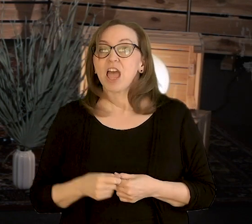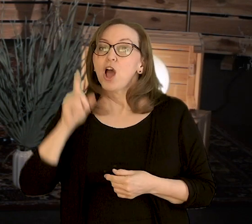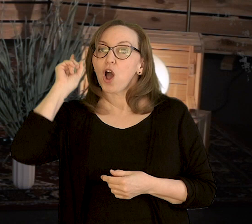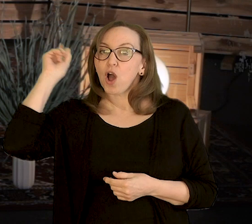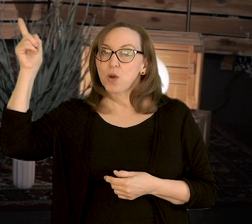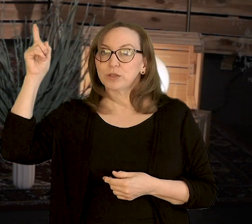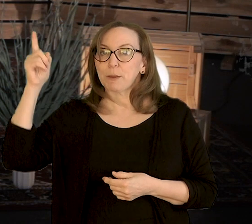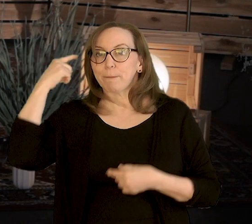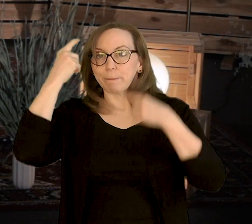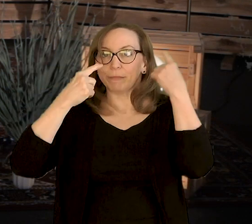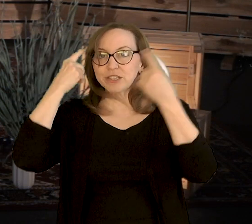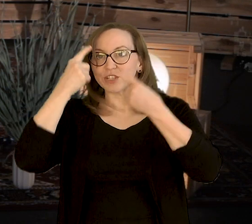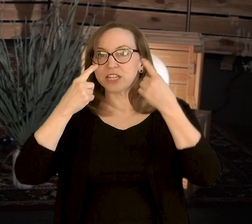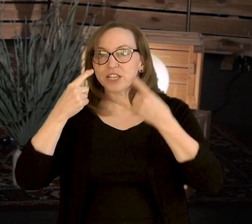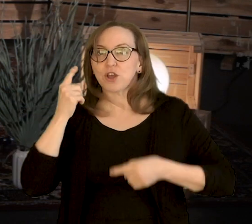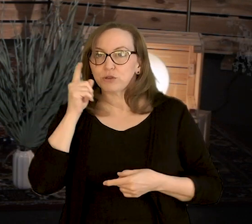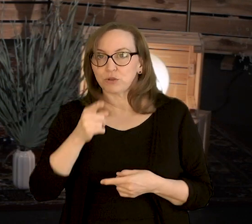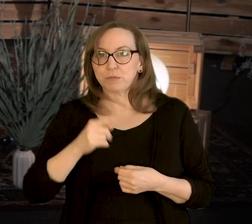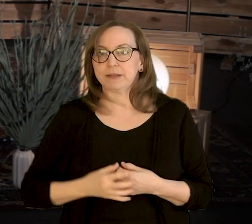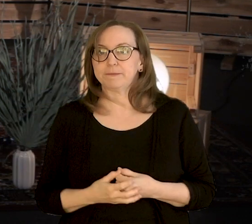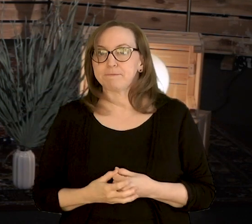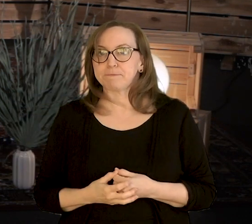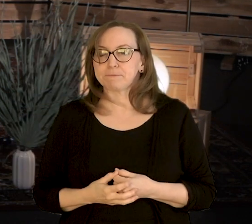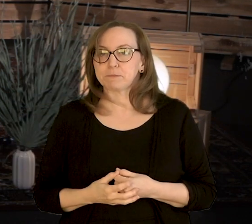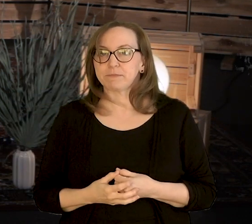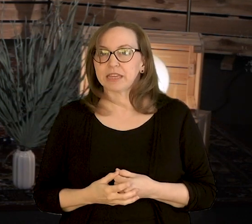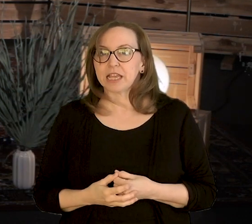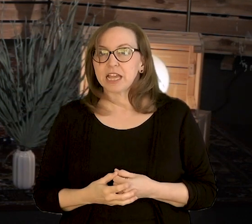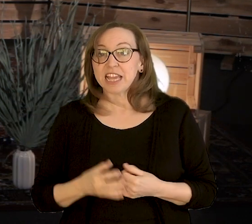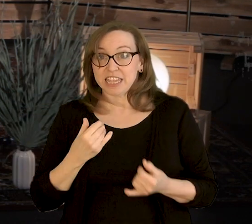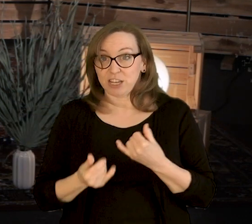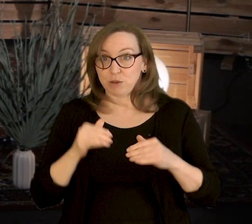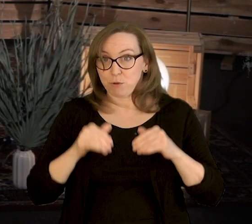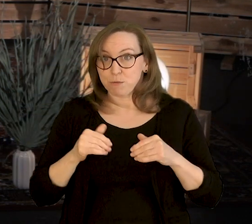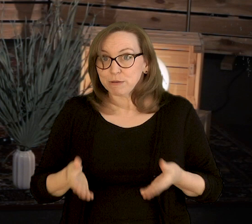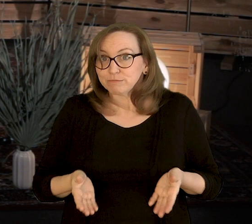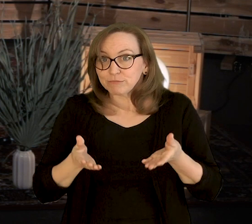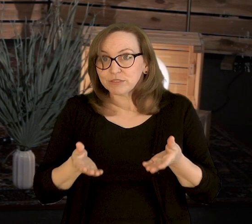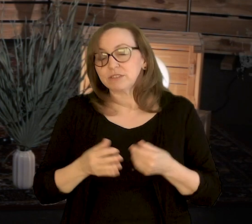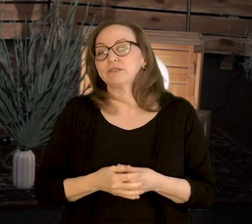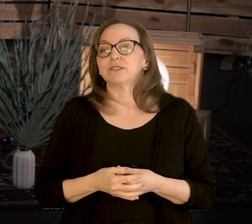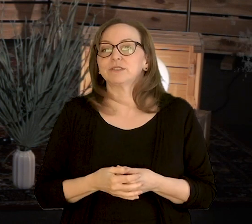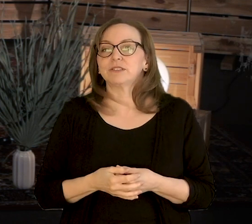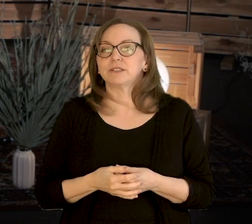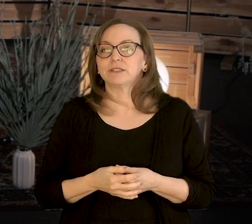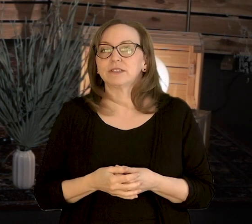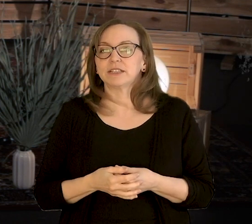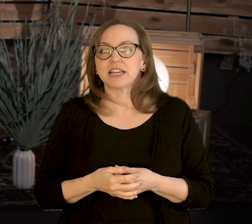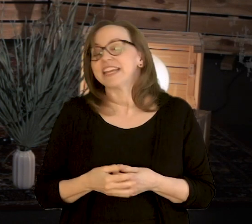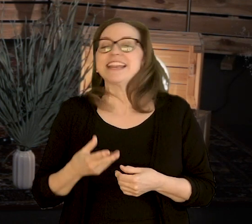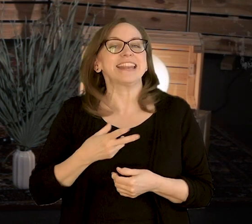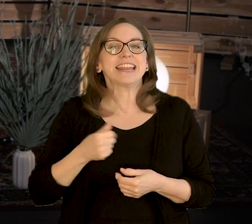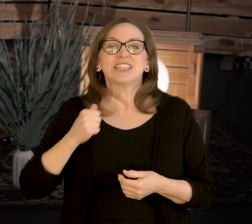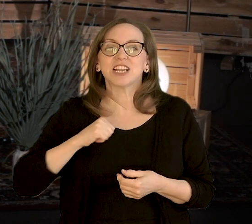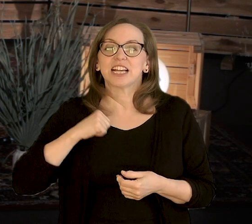On myśli o tobie. Jeśli mógłbym coś zasugerować, to proszę, nie